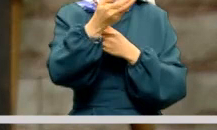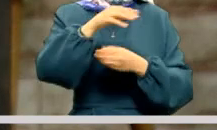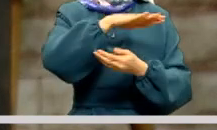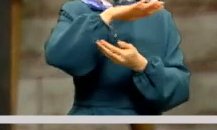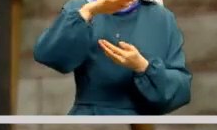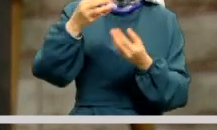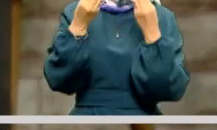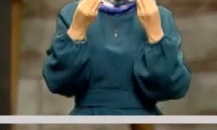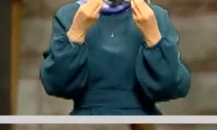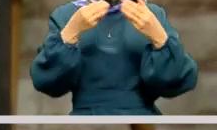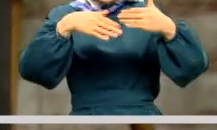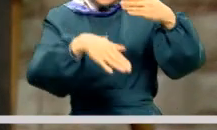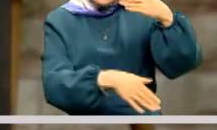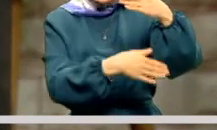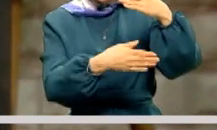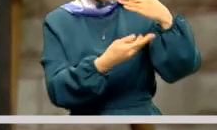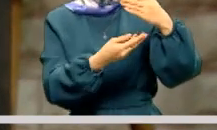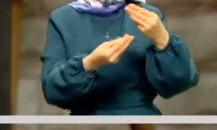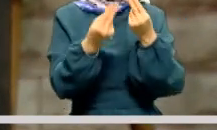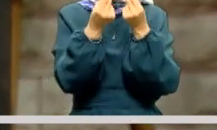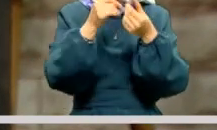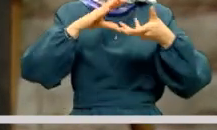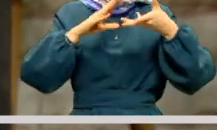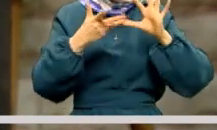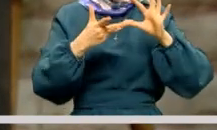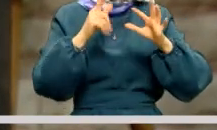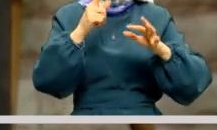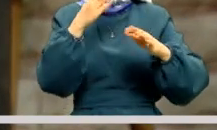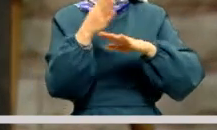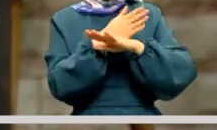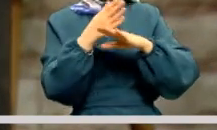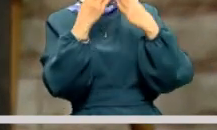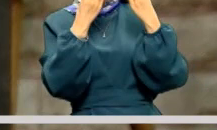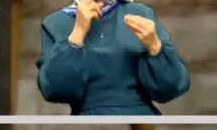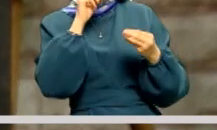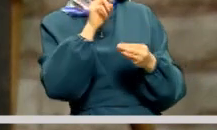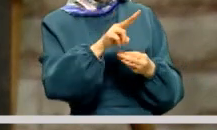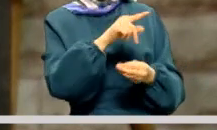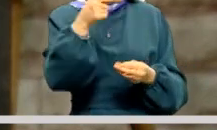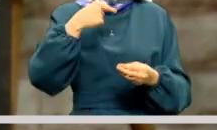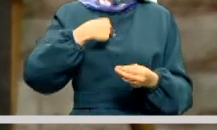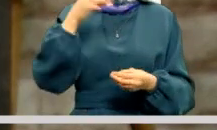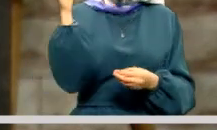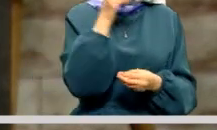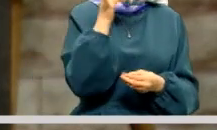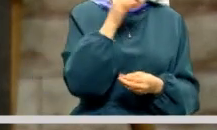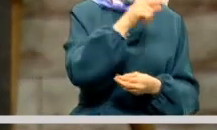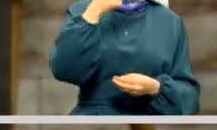altındakinin ıslak ya da bozulmuş bir ürün olduğunu gördüğünde Bizi aldatan bizden değildir